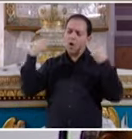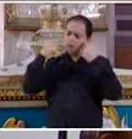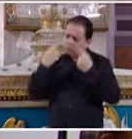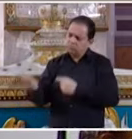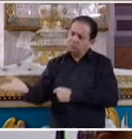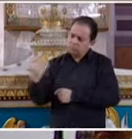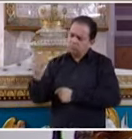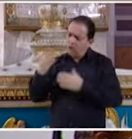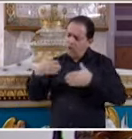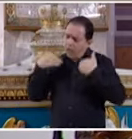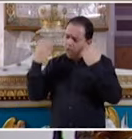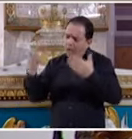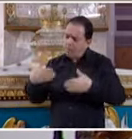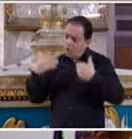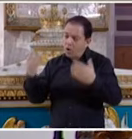αποδώσοντες,